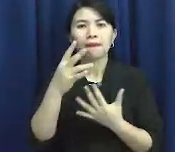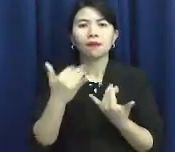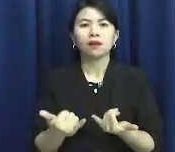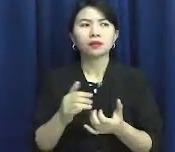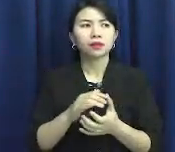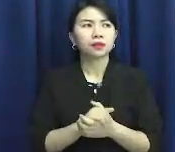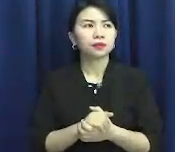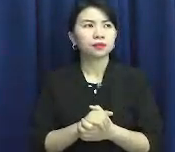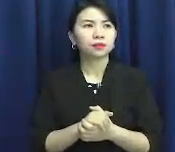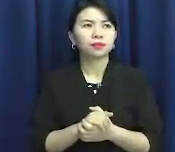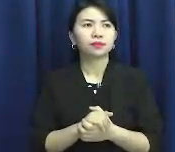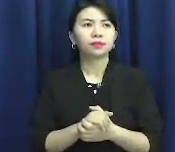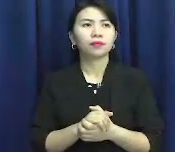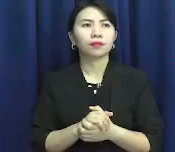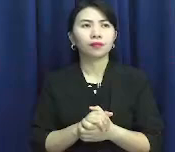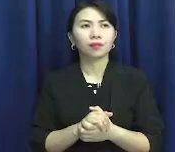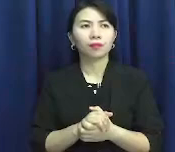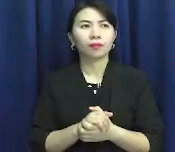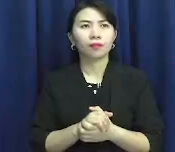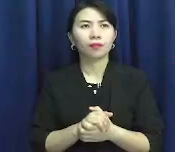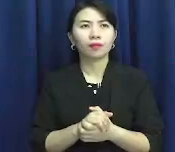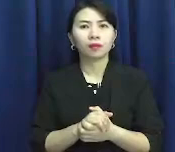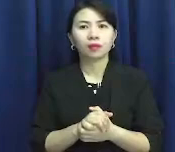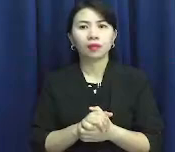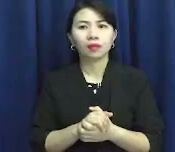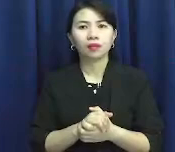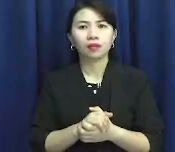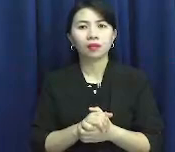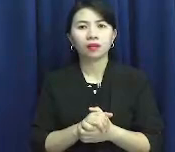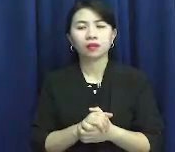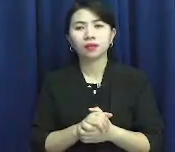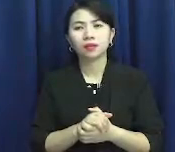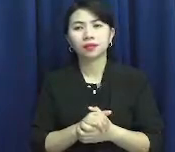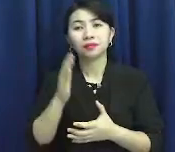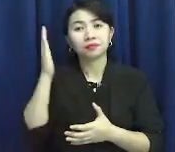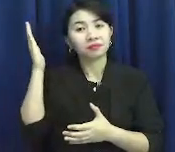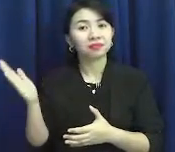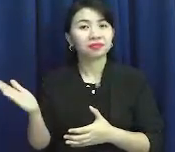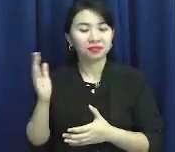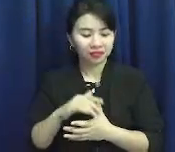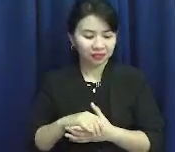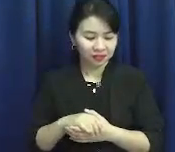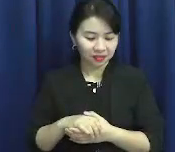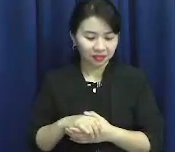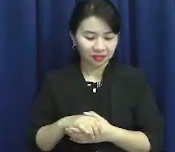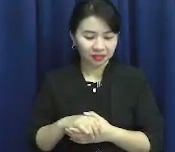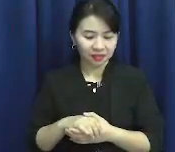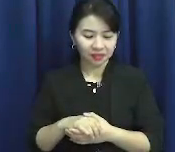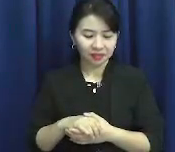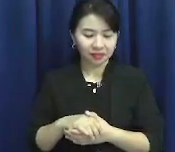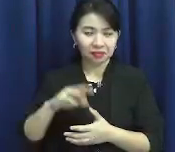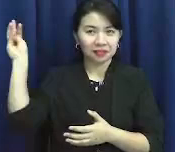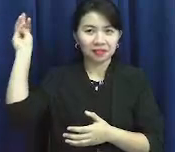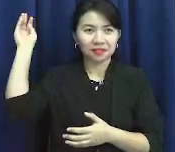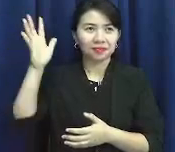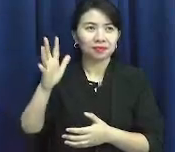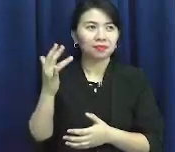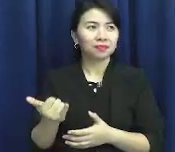Kitang-kita nyo naman, nasa likod ko. Ganyan kabilis ang sinasabi sa inyo. Magic yan, ha? Magic yan. Ganyan.